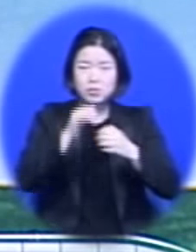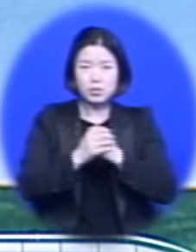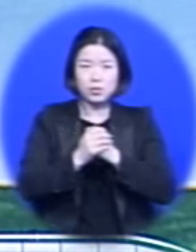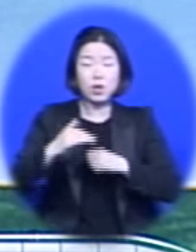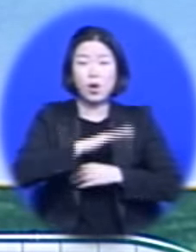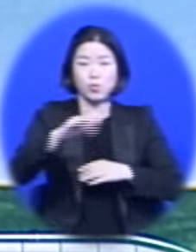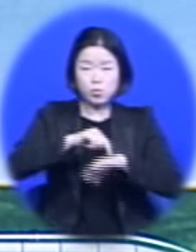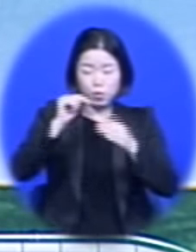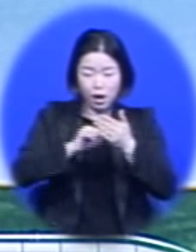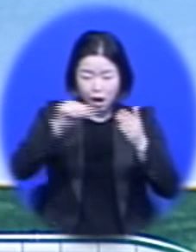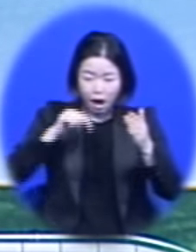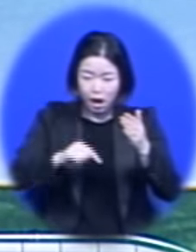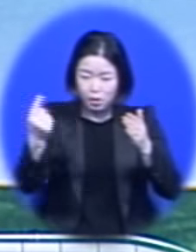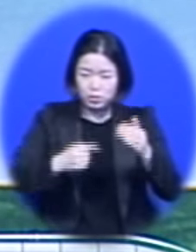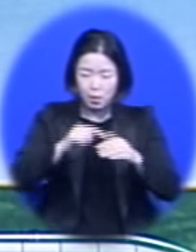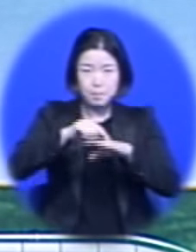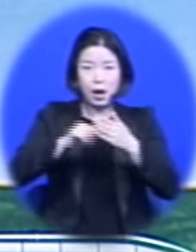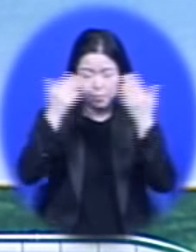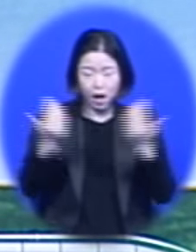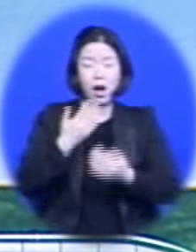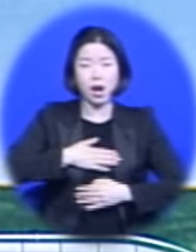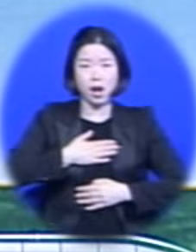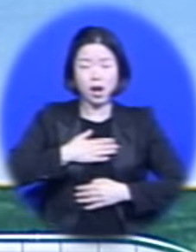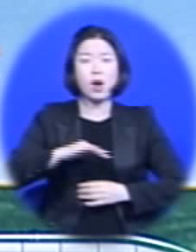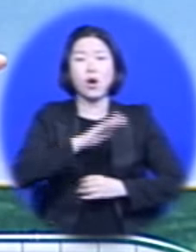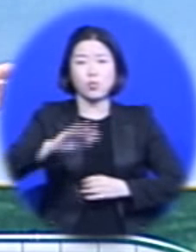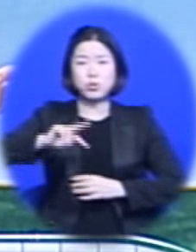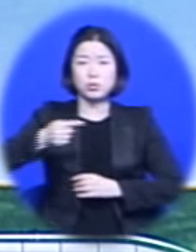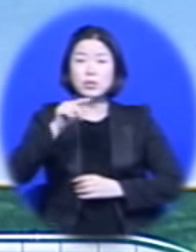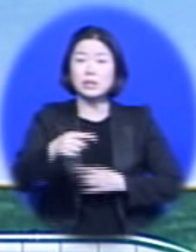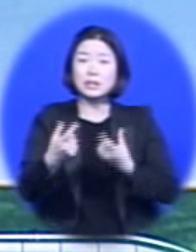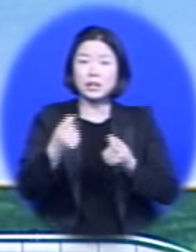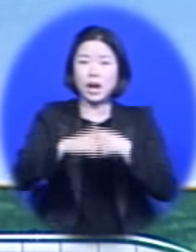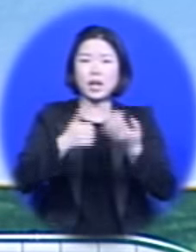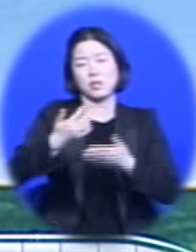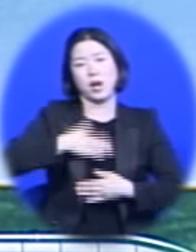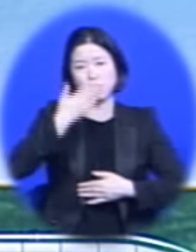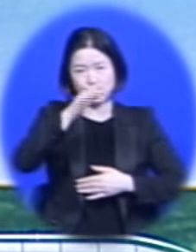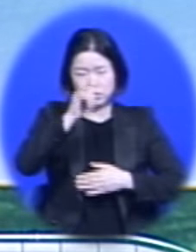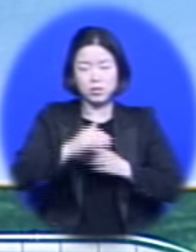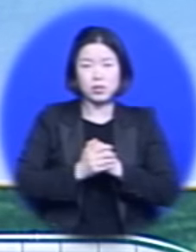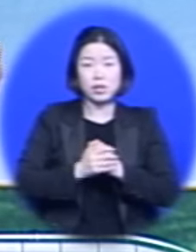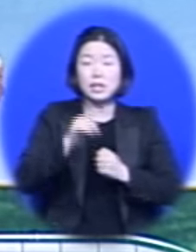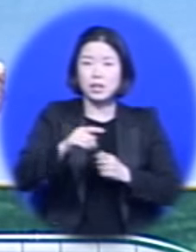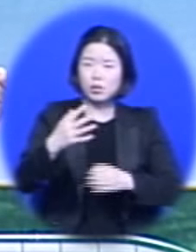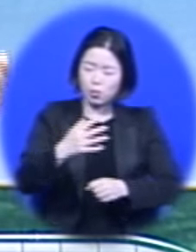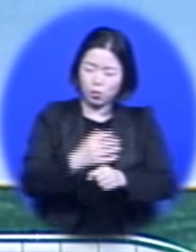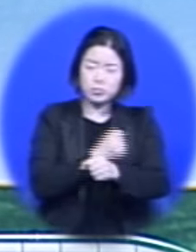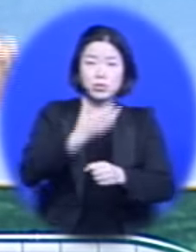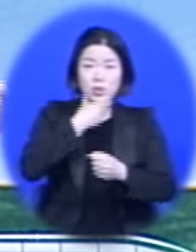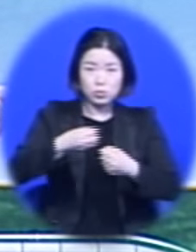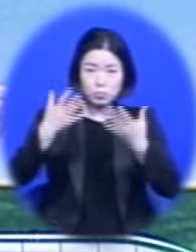안에 오셔서 우리 마음을 다 아시죠. 우리도 하나님을 그렇게 알게 되어 있습니다. 이건 엄청난